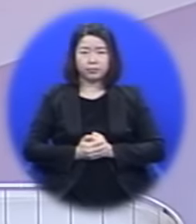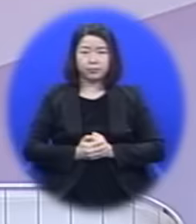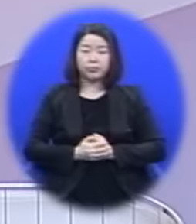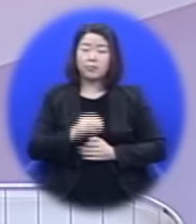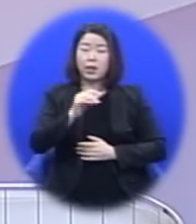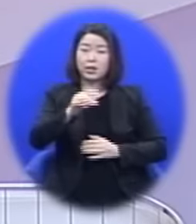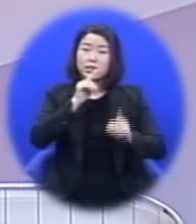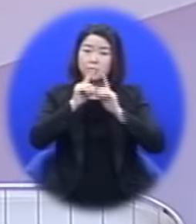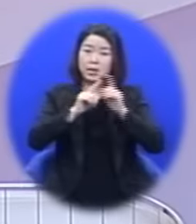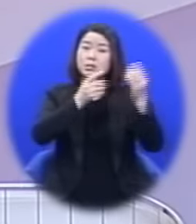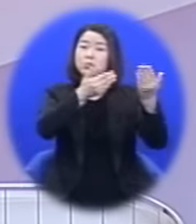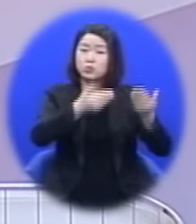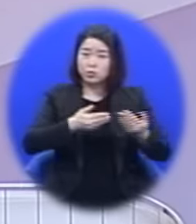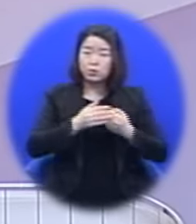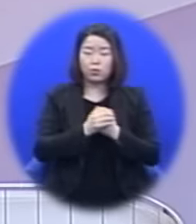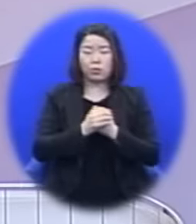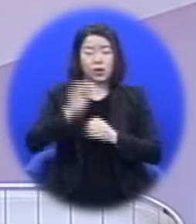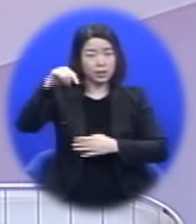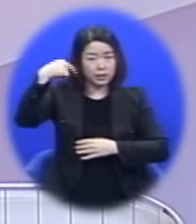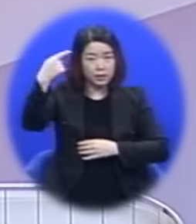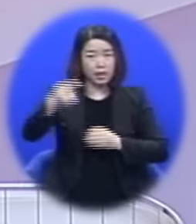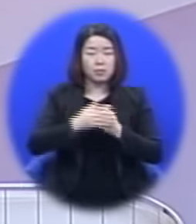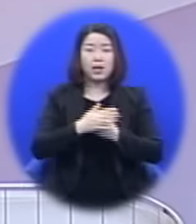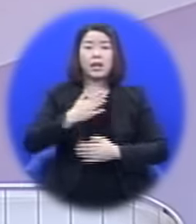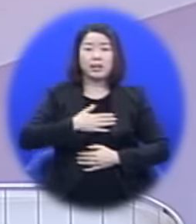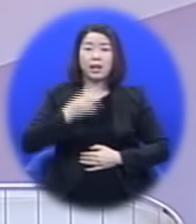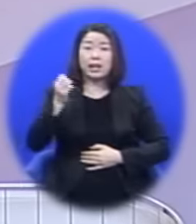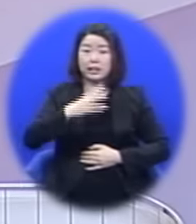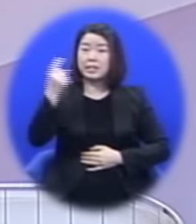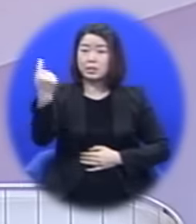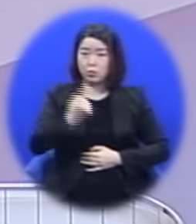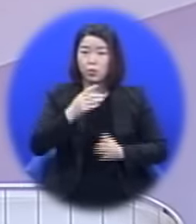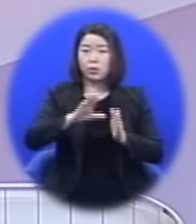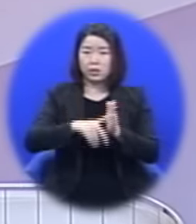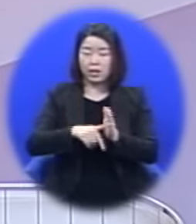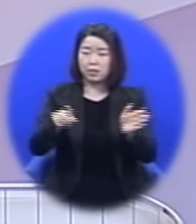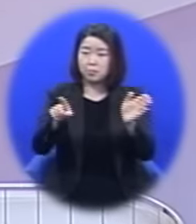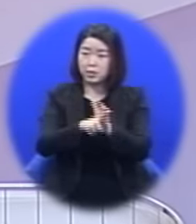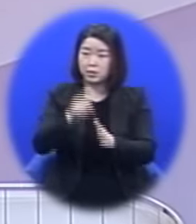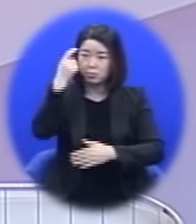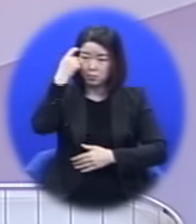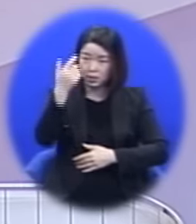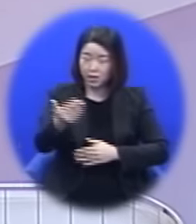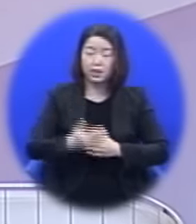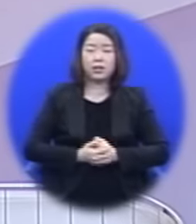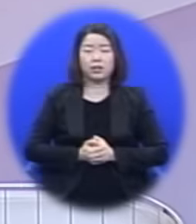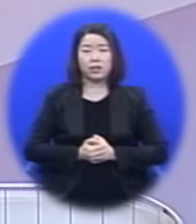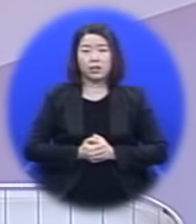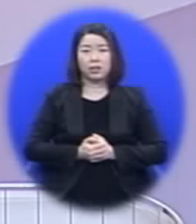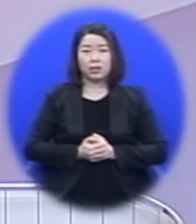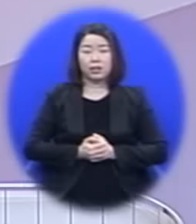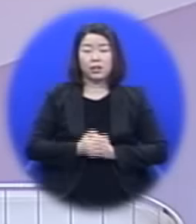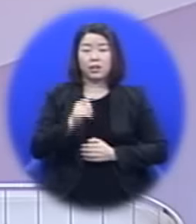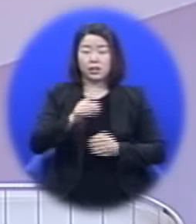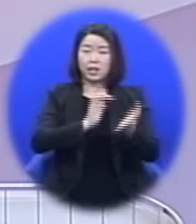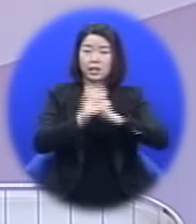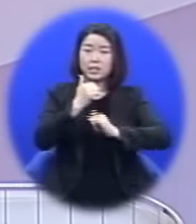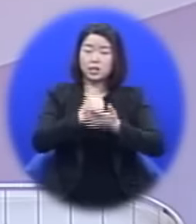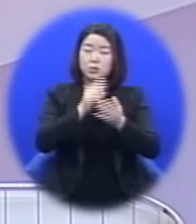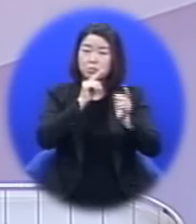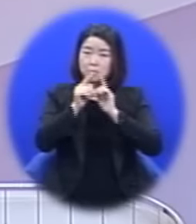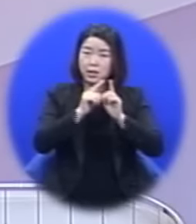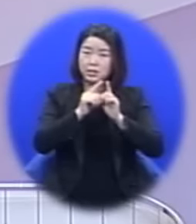이 말씀을 하시고 그 다음에 내가 다시 올 때에 믿음을 보겠느냐 하셨어요. 그러니까 예수님이 말씀하셨던